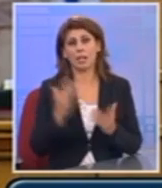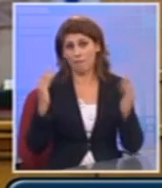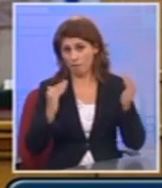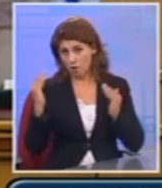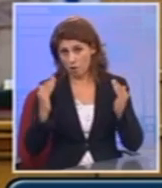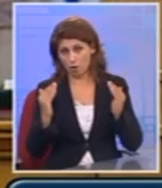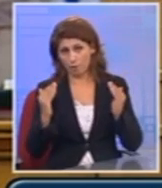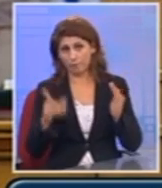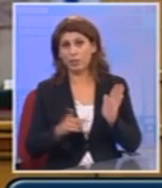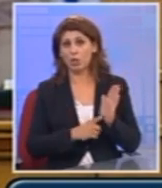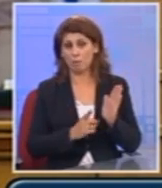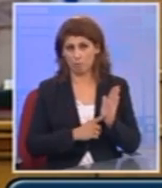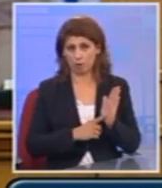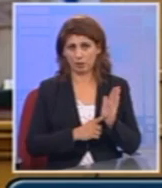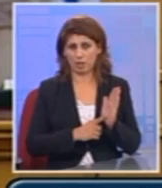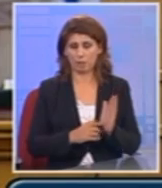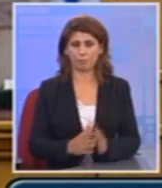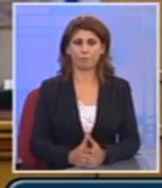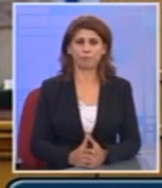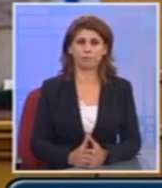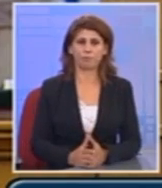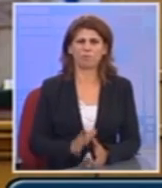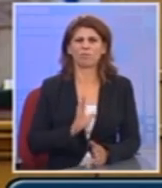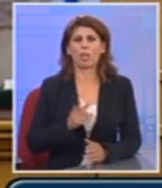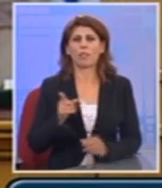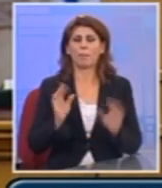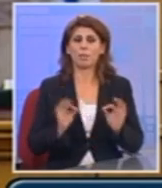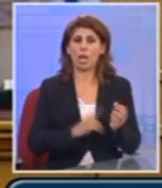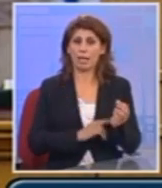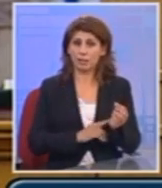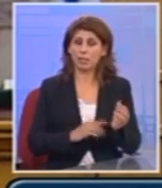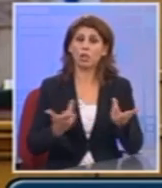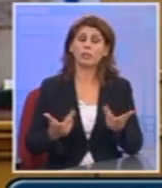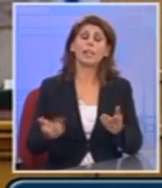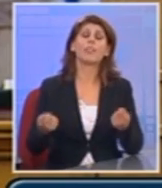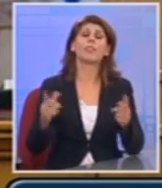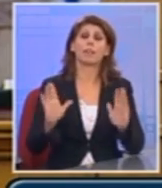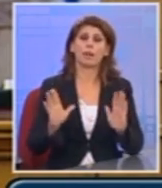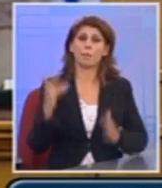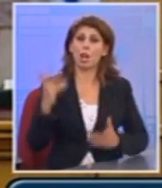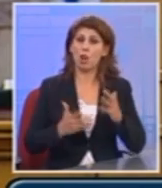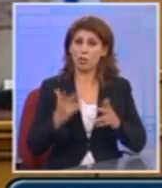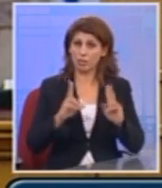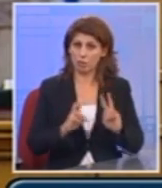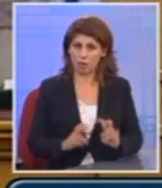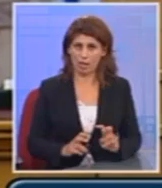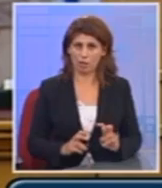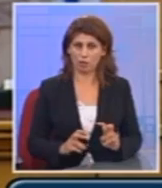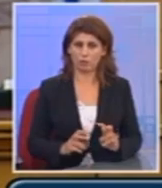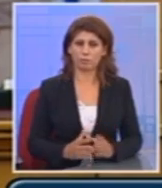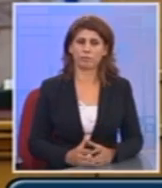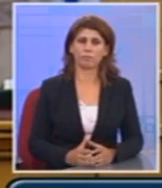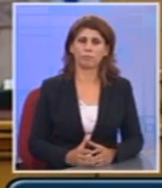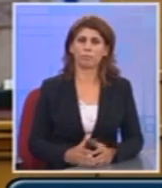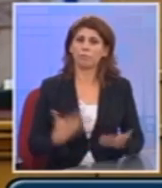την νομιμότητα το αθέμιτο χαρακτήρα το ότι δεν κάναμε λογιστικό έλεγχο